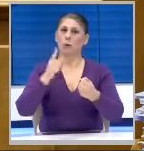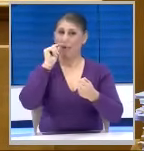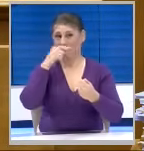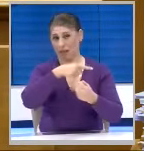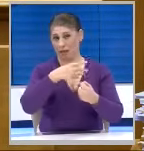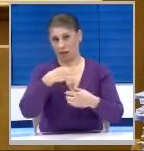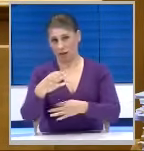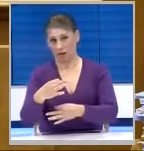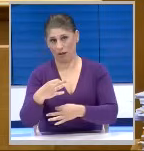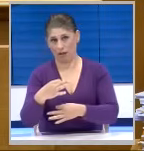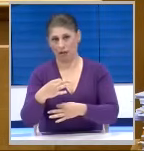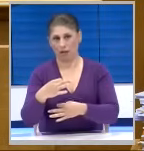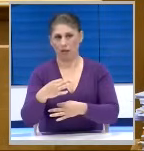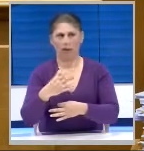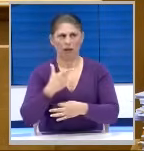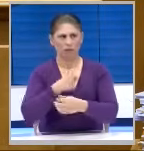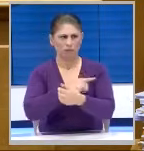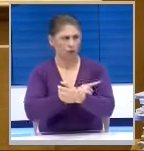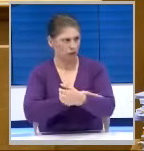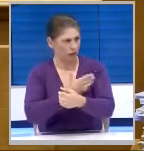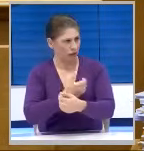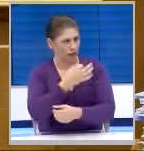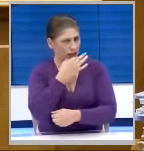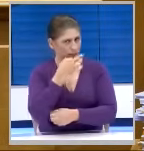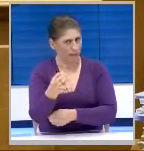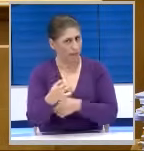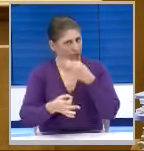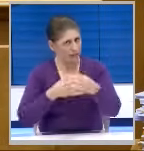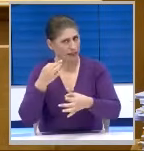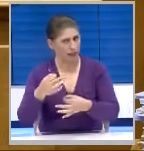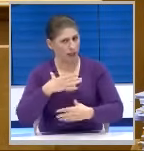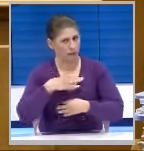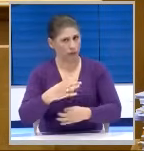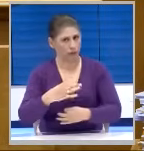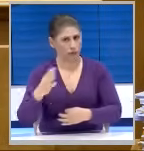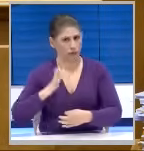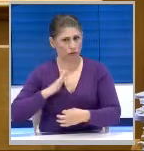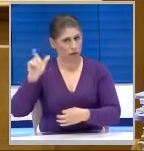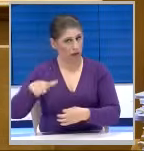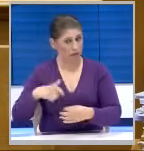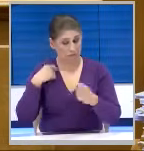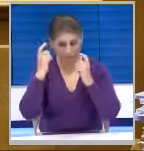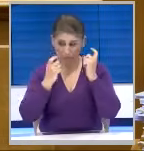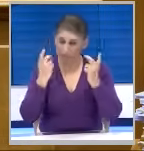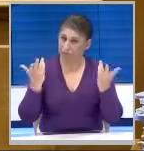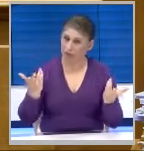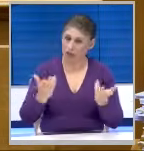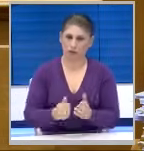είχατε πράγματι εξουσιοδότηση να μιλήσετε εκ μέρους του ανθρώπου αυτού αναρωτιέμαι